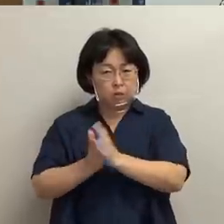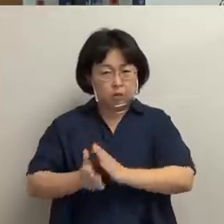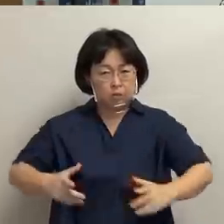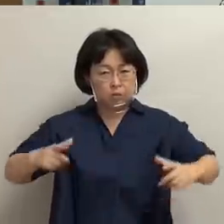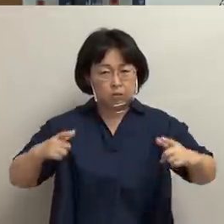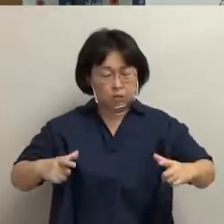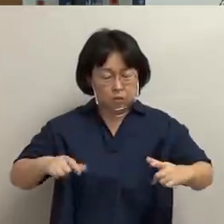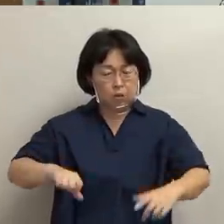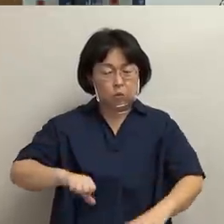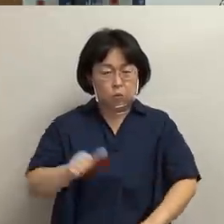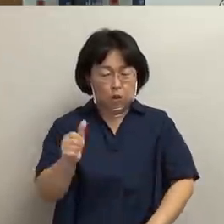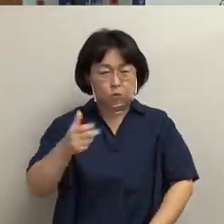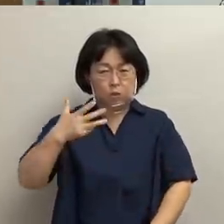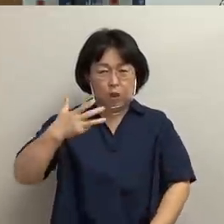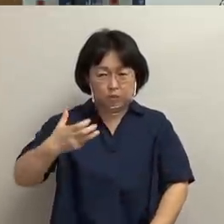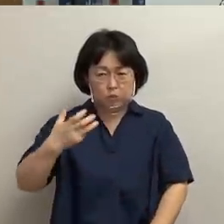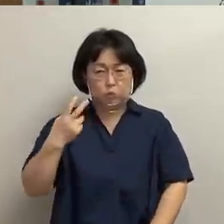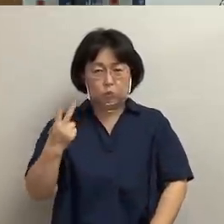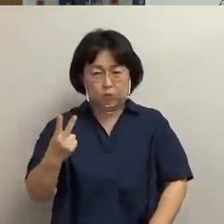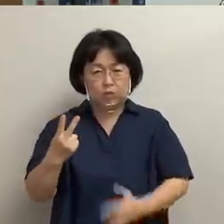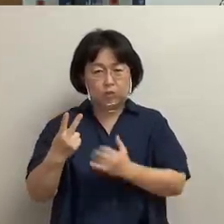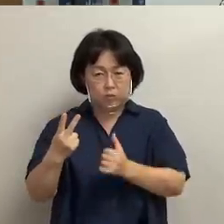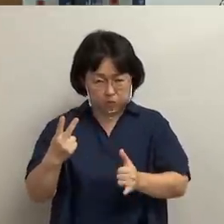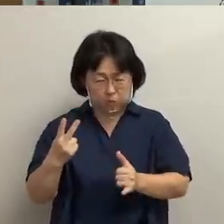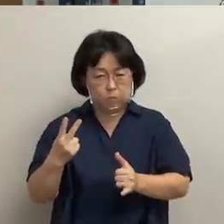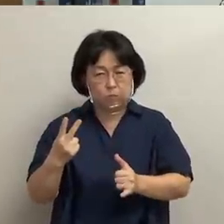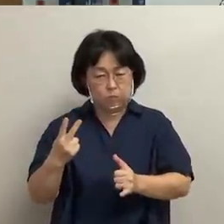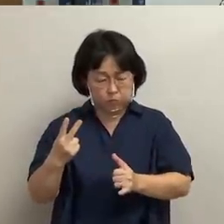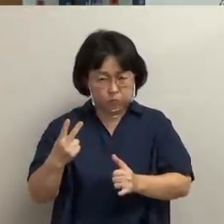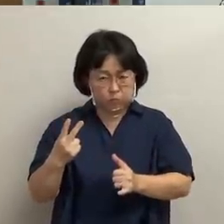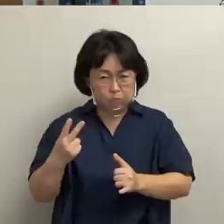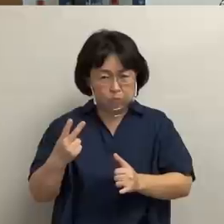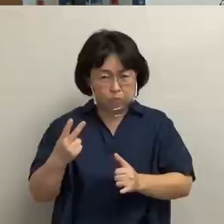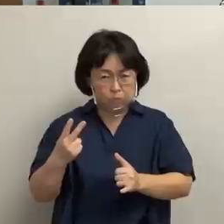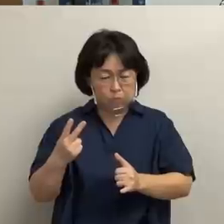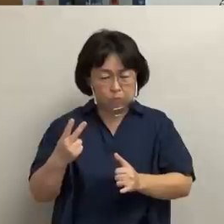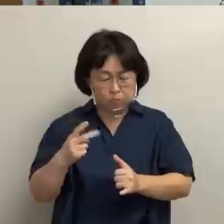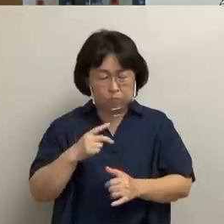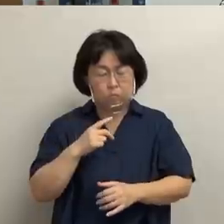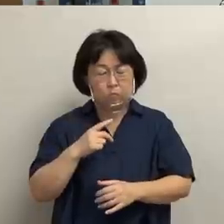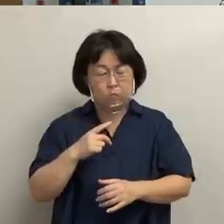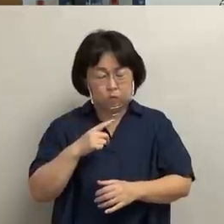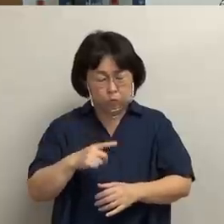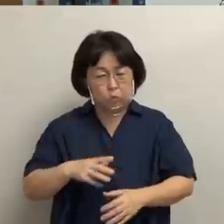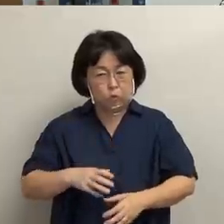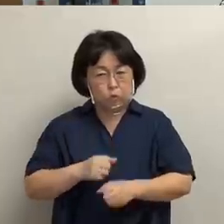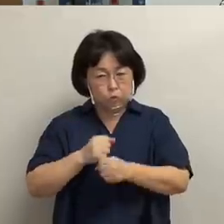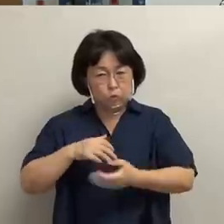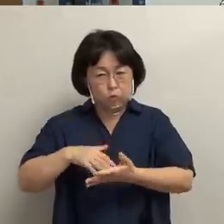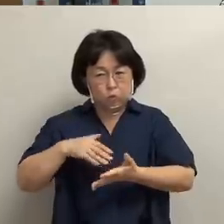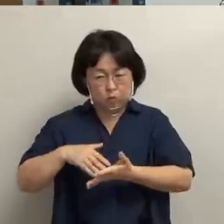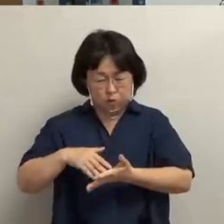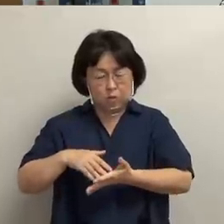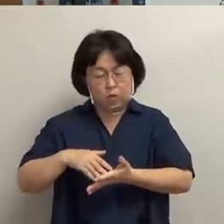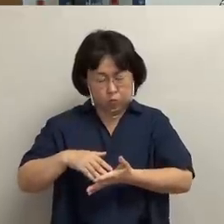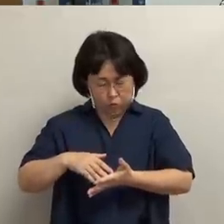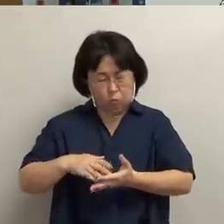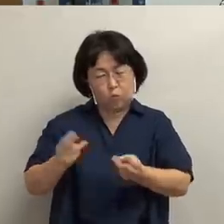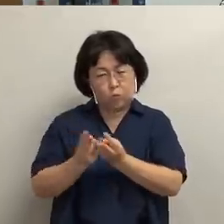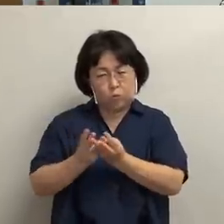282人という統計上の数字は宴言語方向いただいており